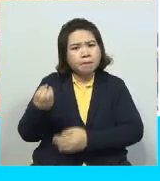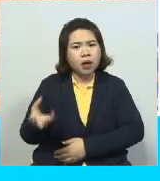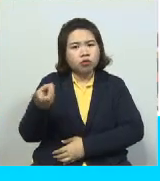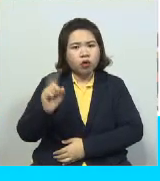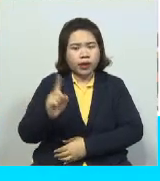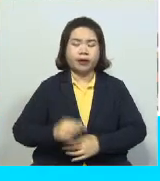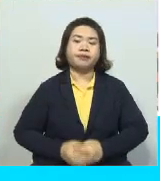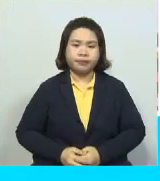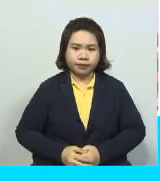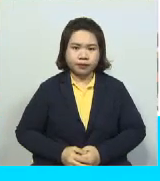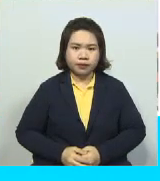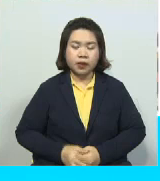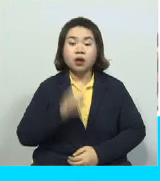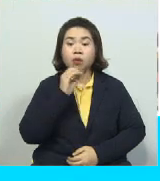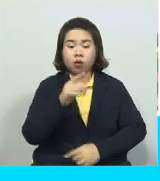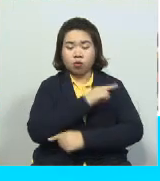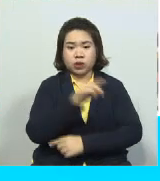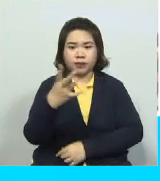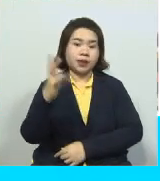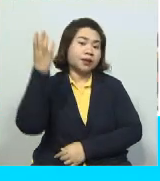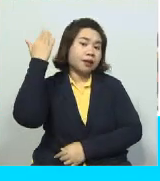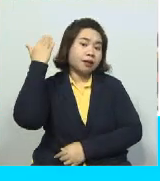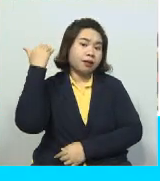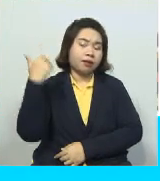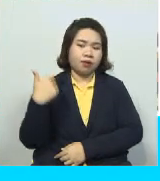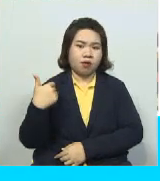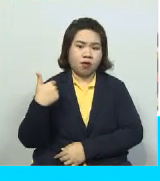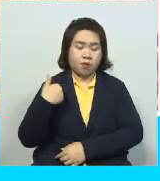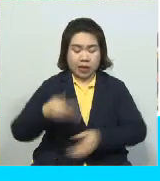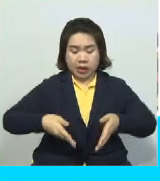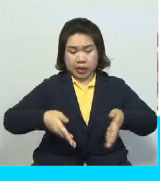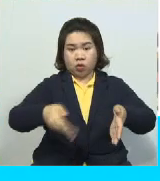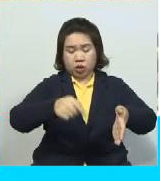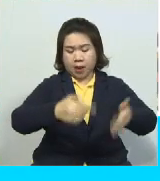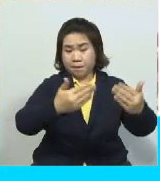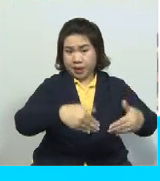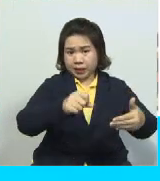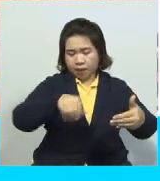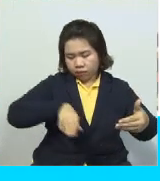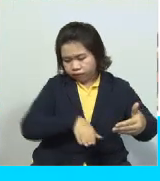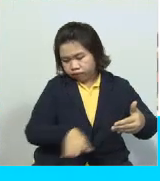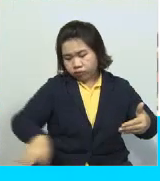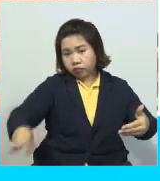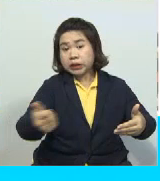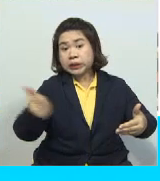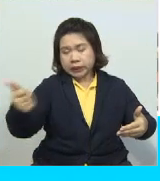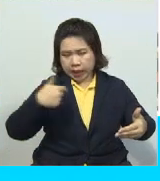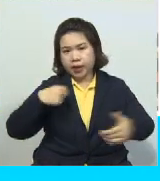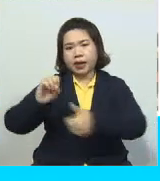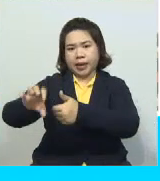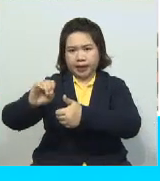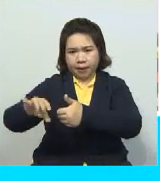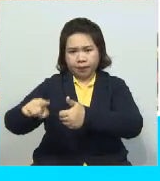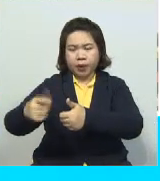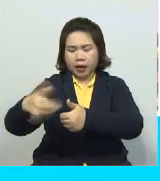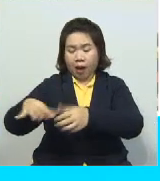จากการตรวจสอบเมื่อวันที่17ที่ผ่านมาเราพบว่าจากเส้นทางที่เราแนะนำให้พี่น้องประชาชนใช้เนี่ยนะครับแล้วก็บริเว